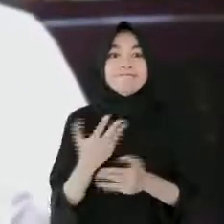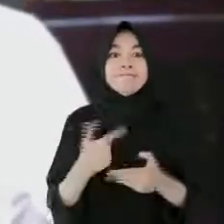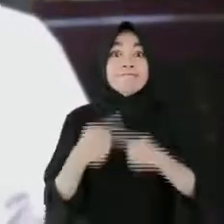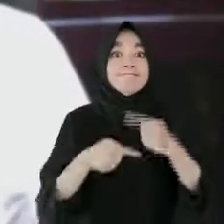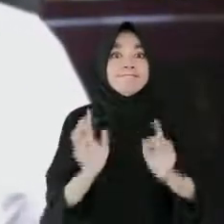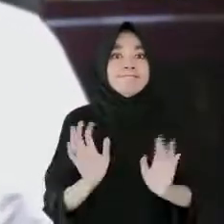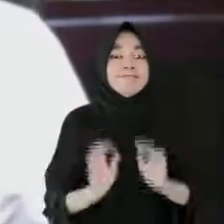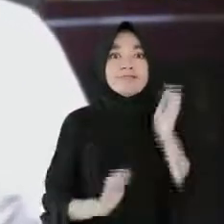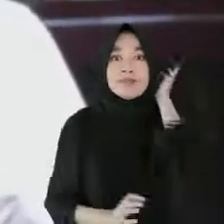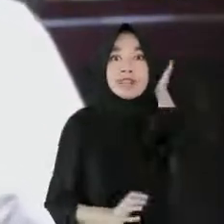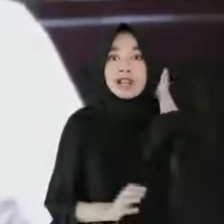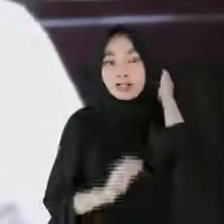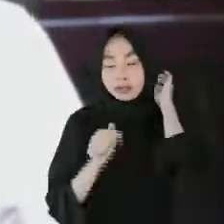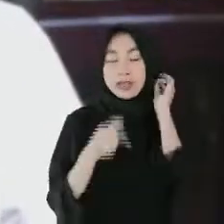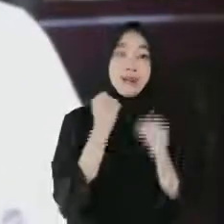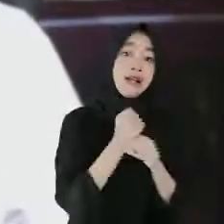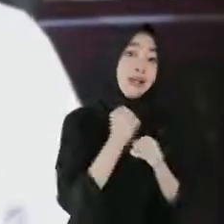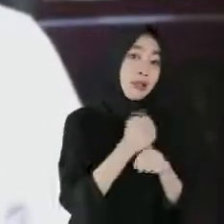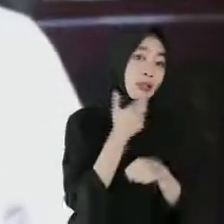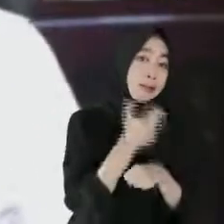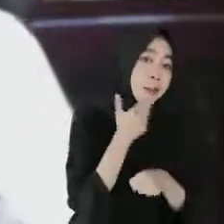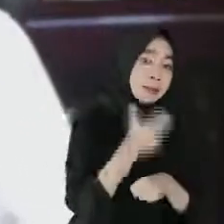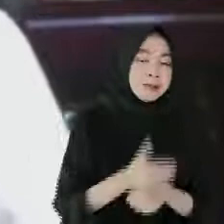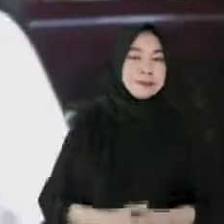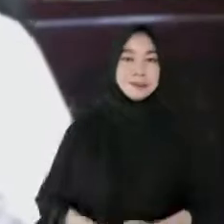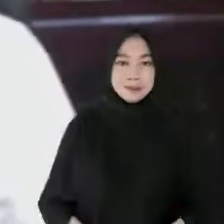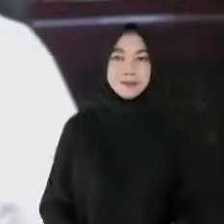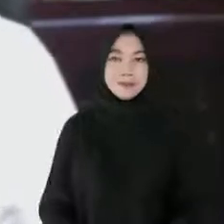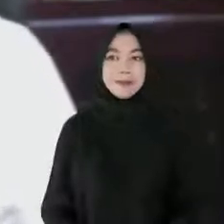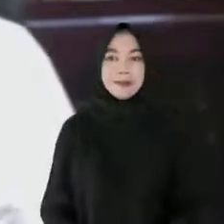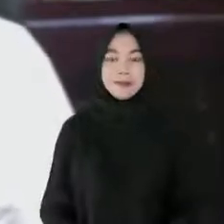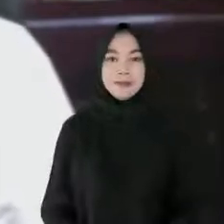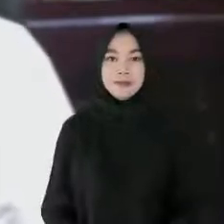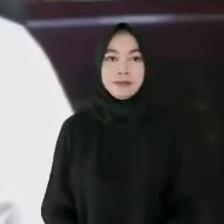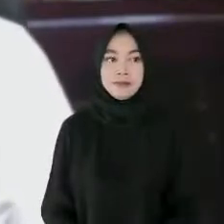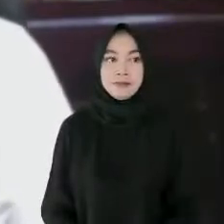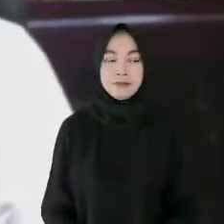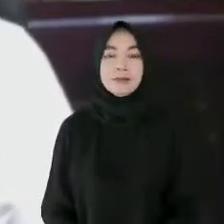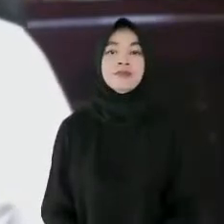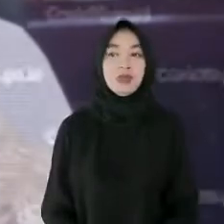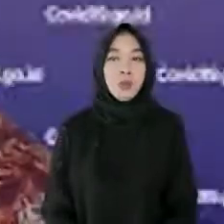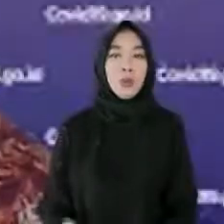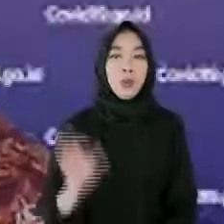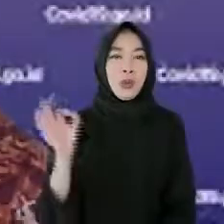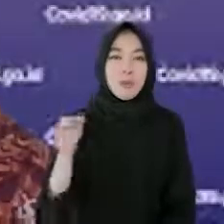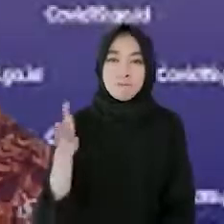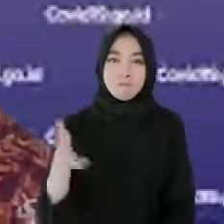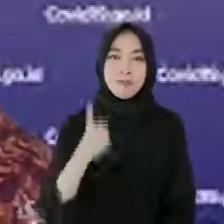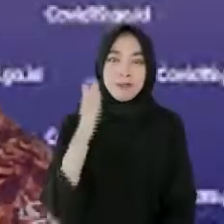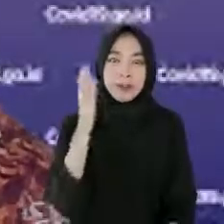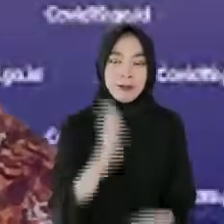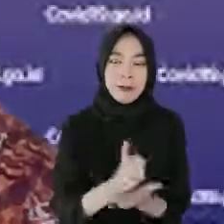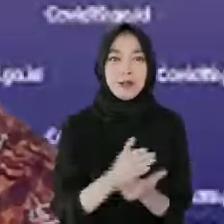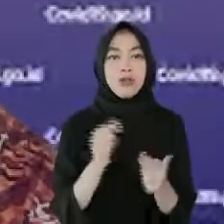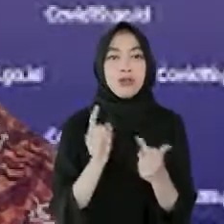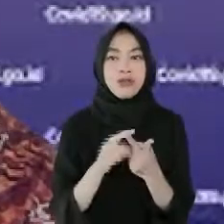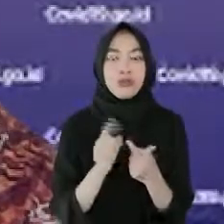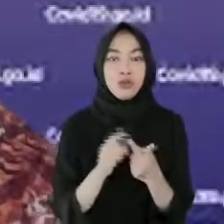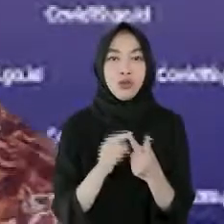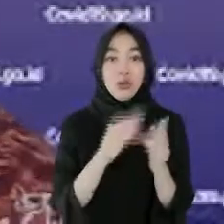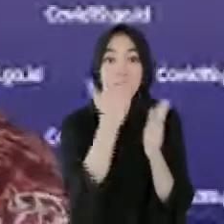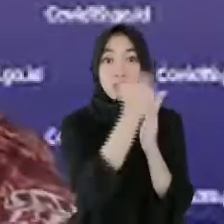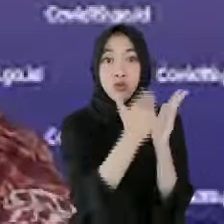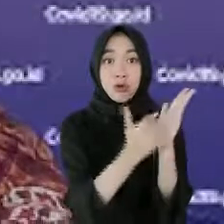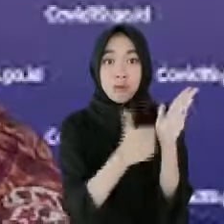baik pada terima kasih Berarti ada ketegasan unsur ketegasan kemudian kejelasan dari pada